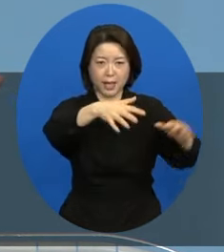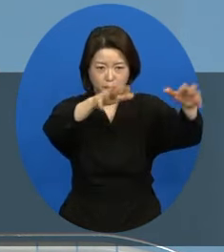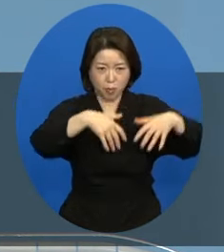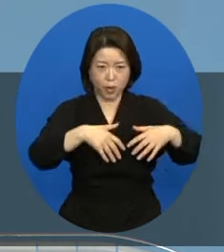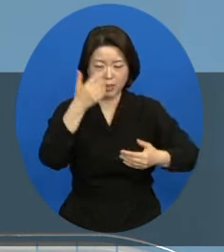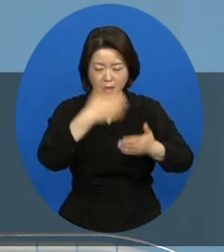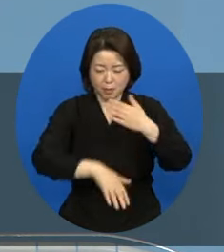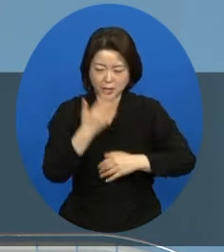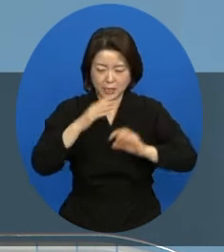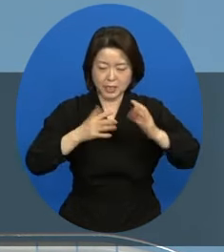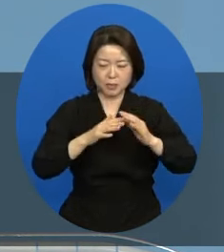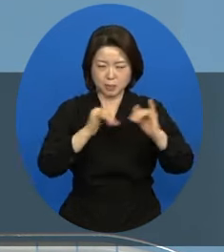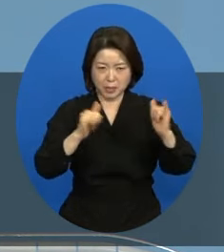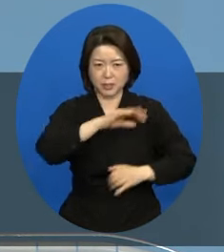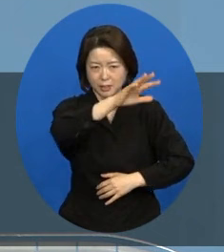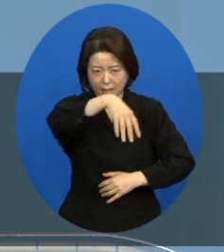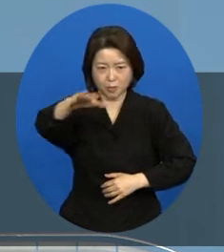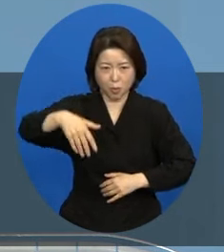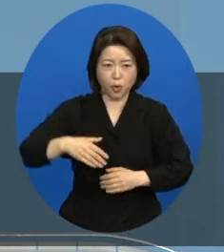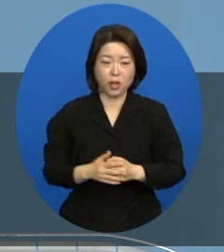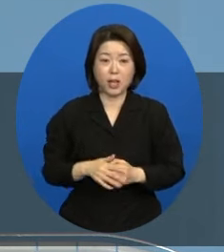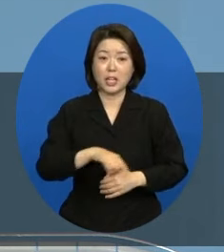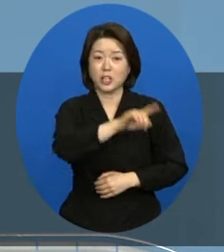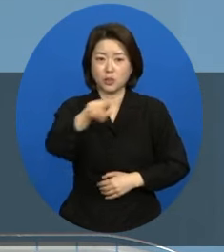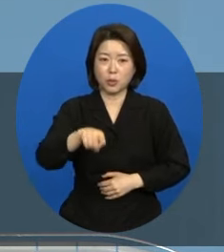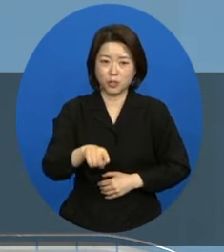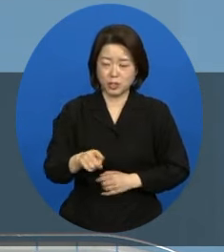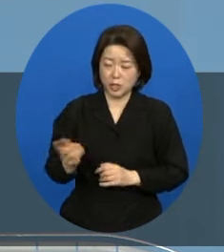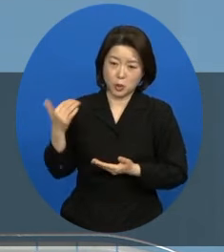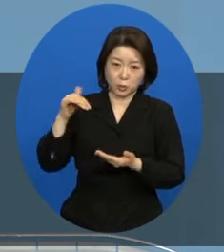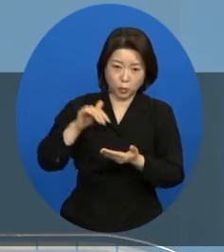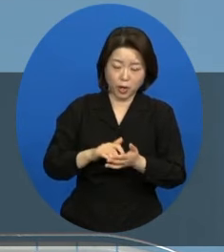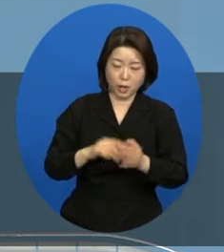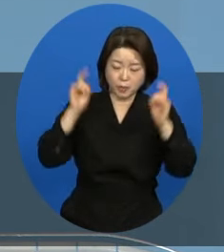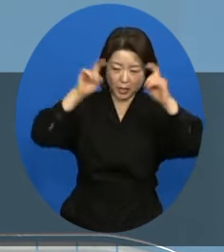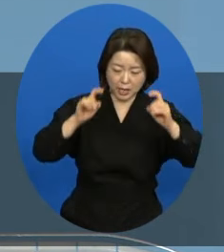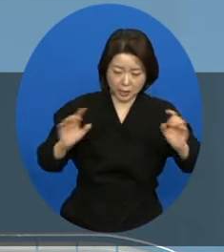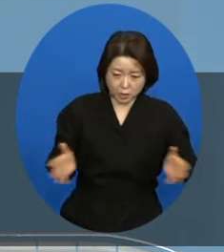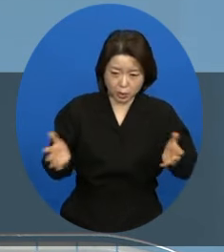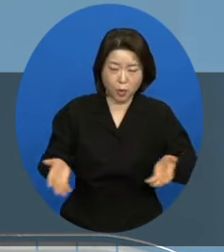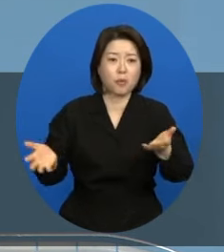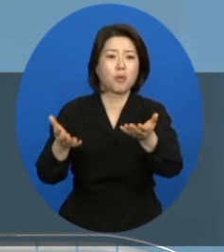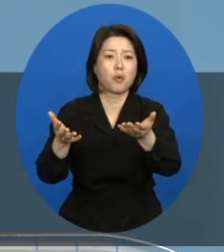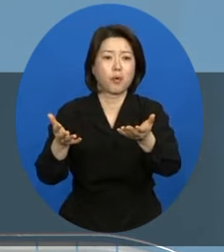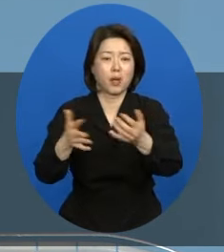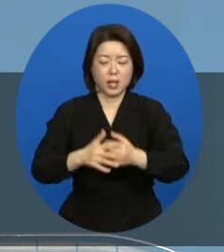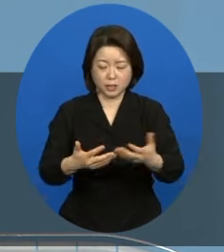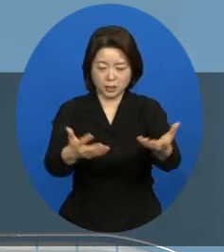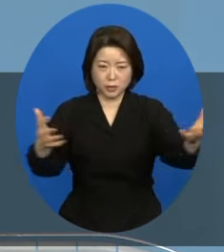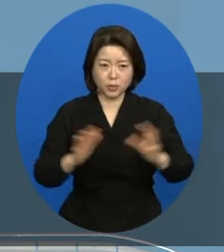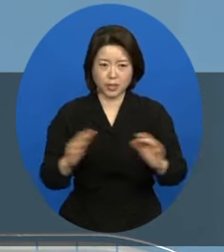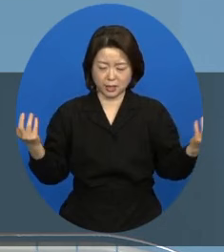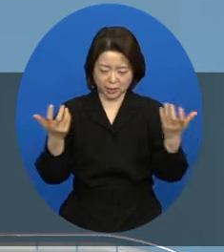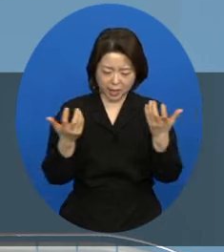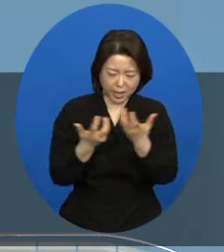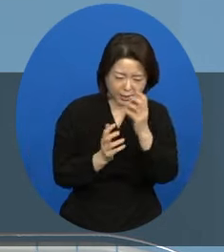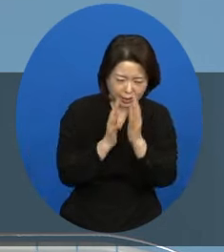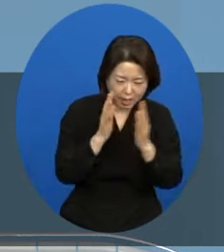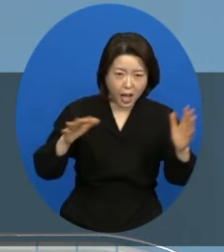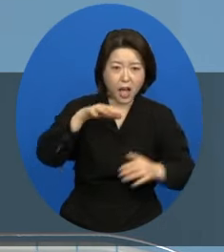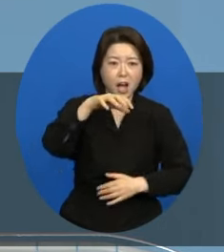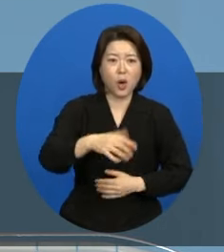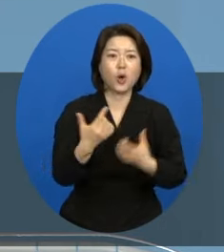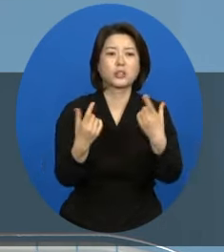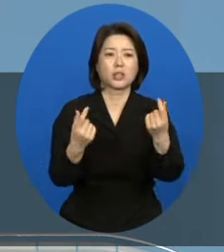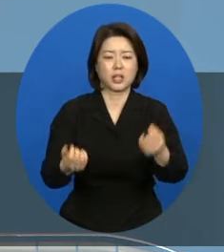다 모으겠다 내가 너희를 우리로 돌아오는 양떼처럼 모을 것이다 양떼 가득찬 초장과 같이 보스라 양떼와